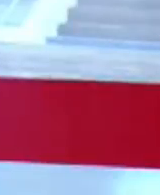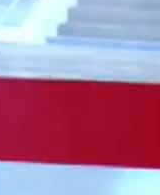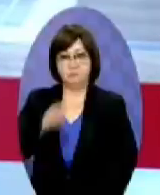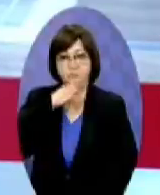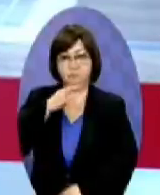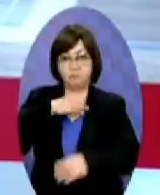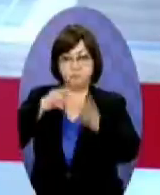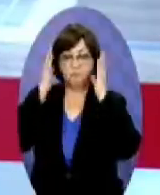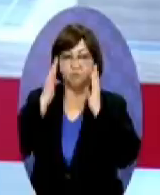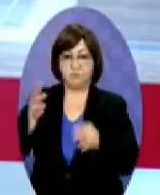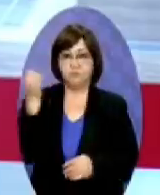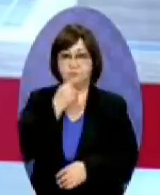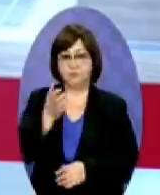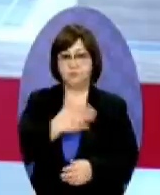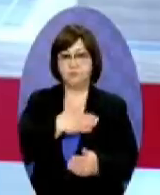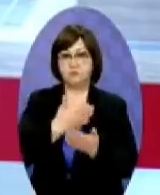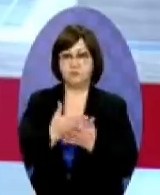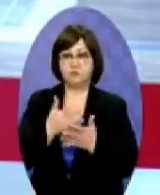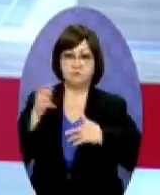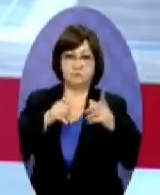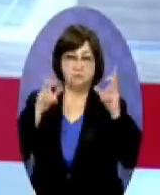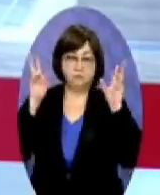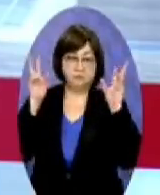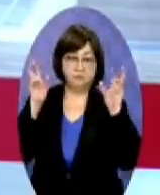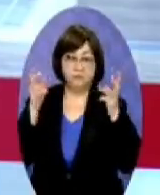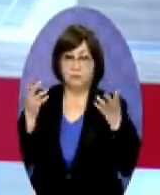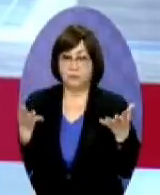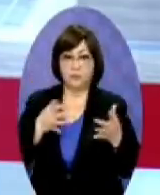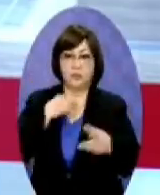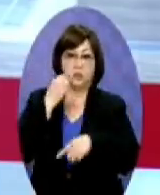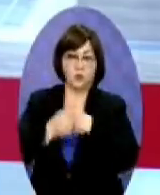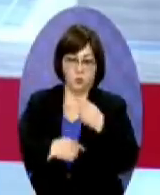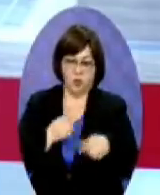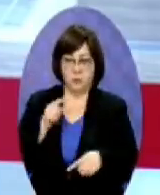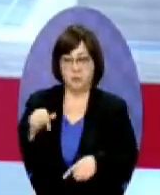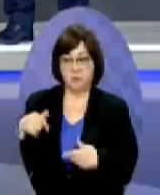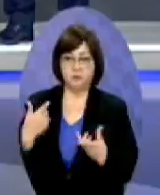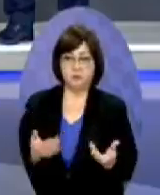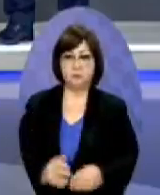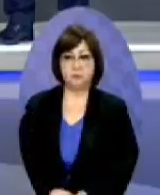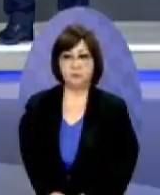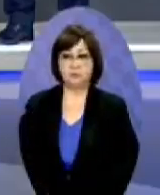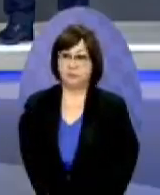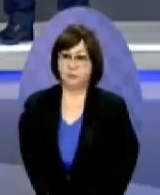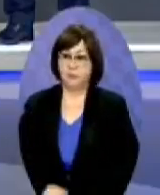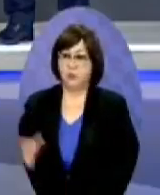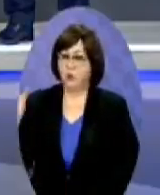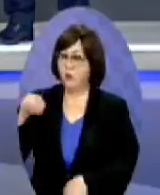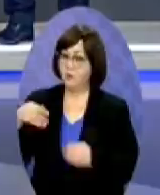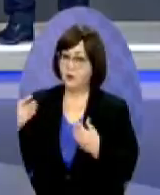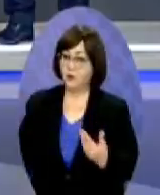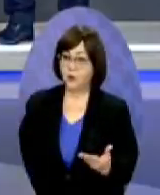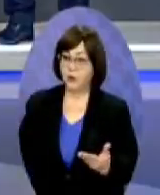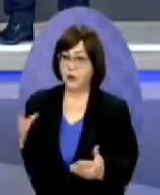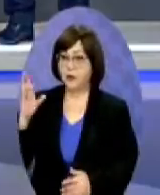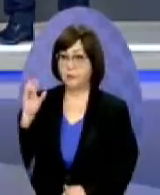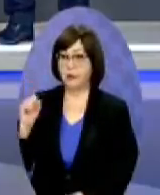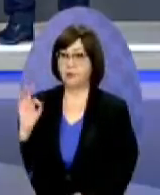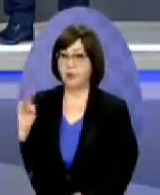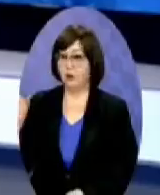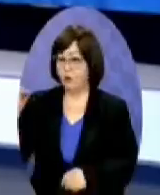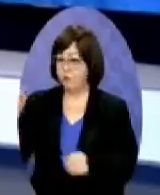Цагийн хурд мэдээллийн хөтөлбөрийн эдийн засгийн болон эхэлж байна. Энэхүү болон сэтгүүлч Батбаяр хөтлөн явуулна. Орой минь болохоор. Орой минь.